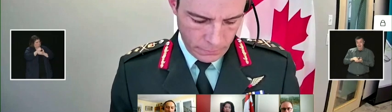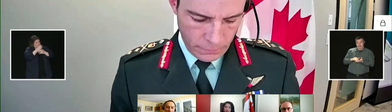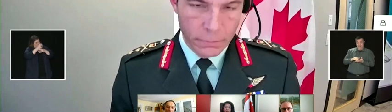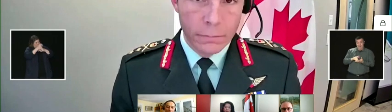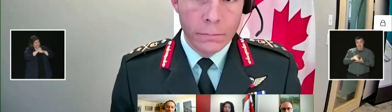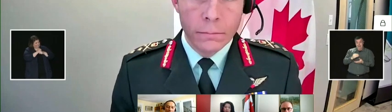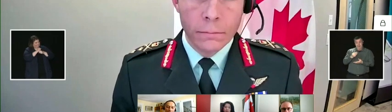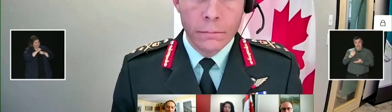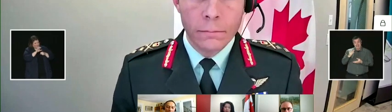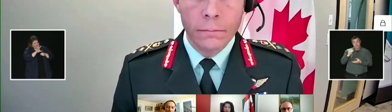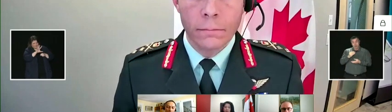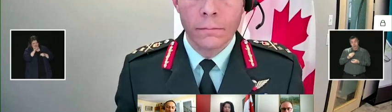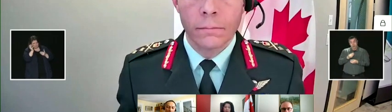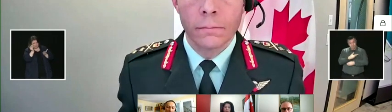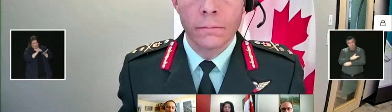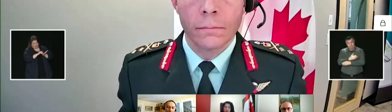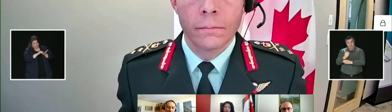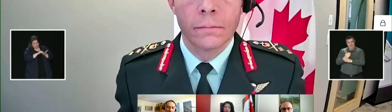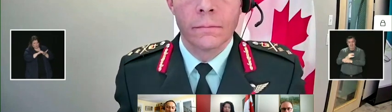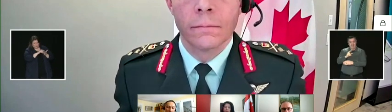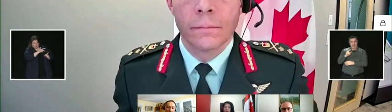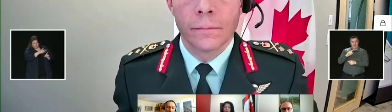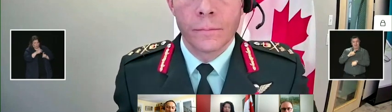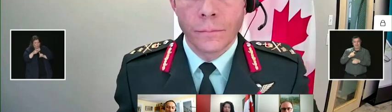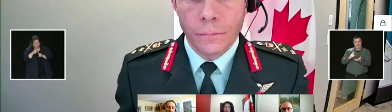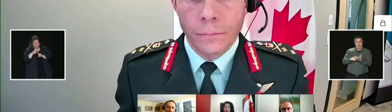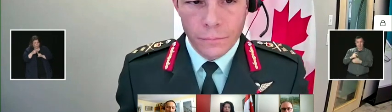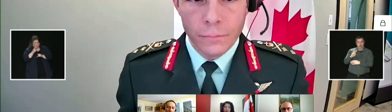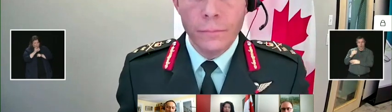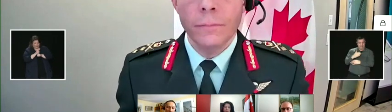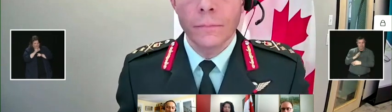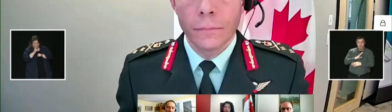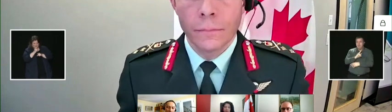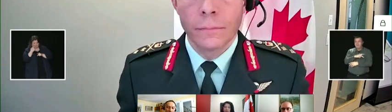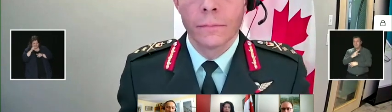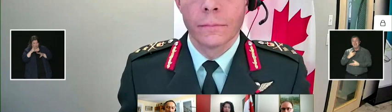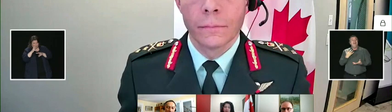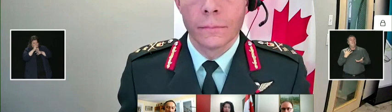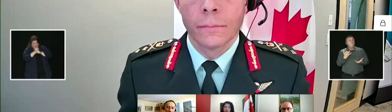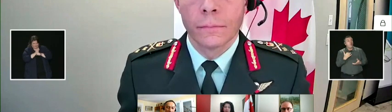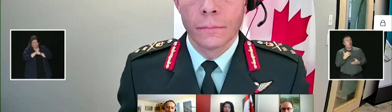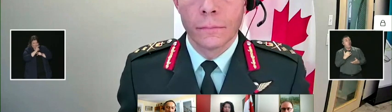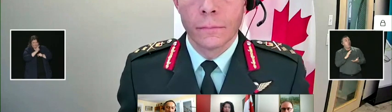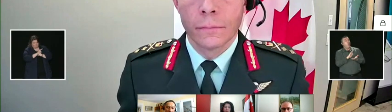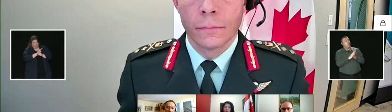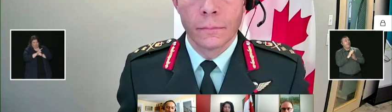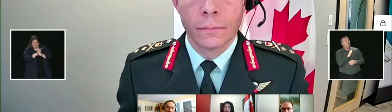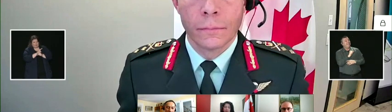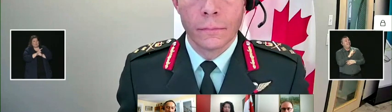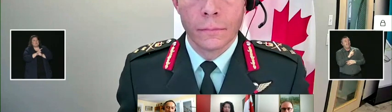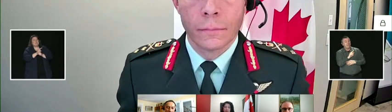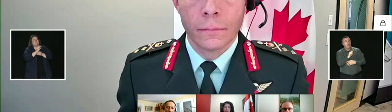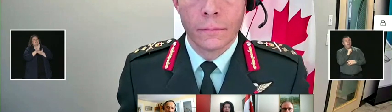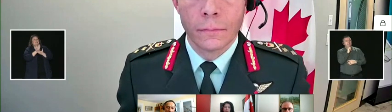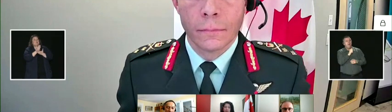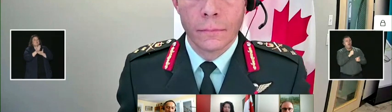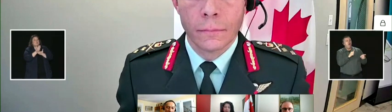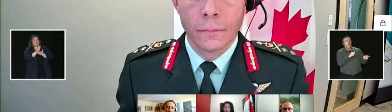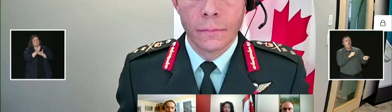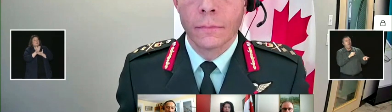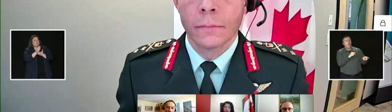300 000 de celles-là doivent être données avant le 2 avril. Est-ce qu'il y a des provinces qui vous ont dit on veut de l'AstraZeneca, mais